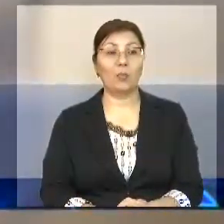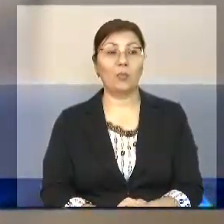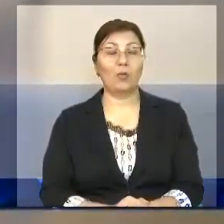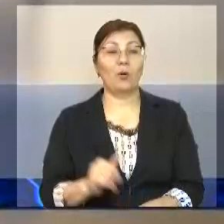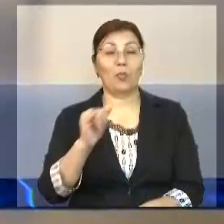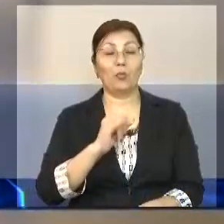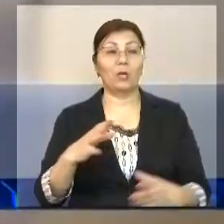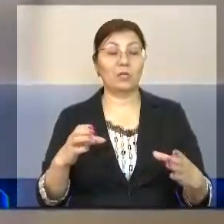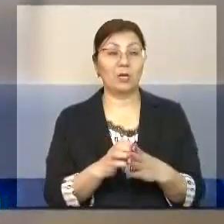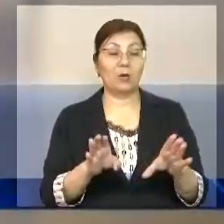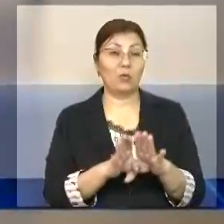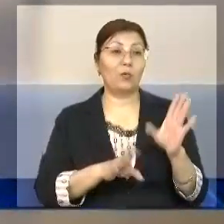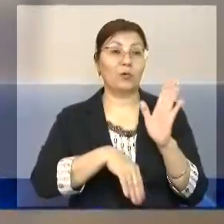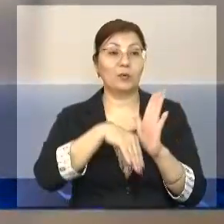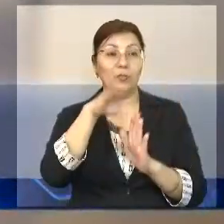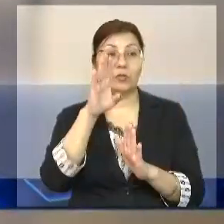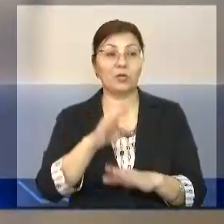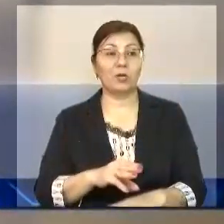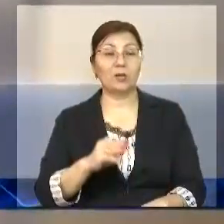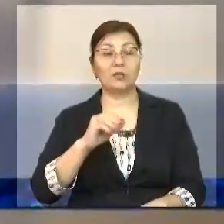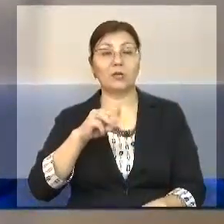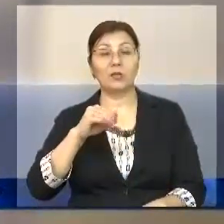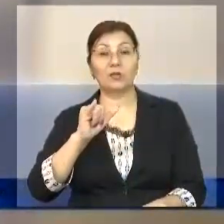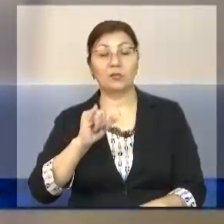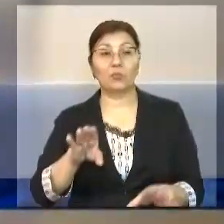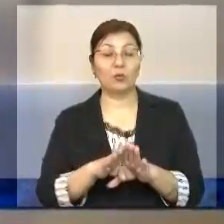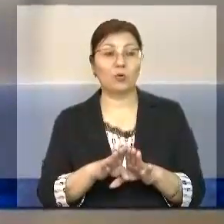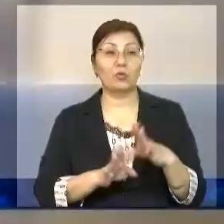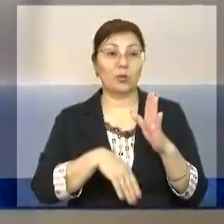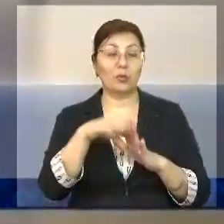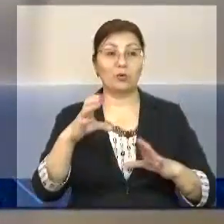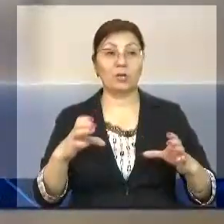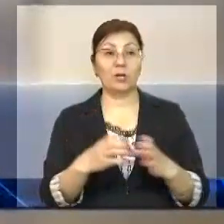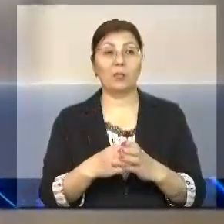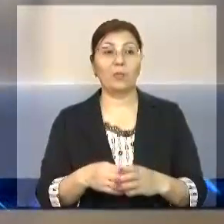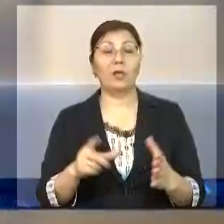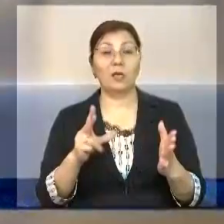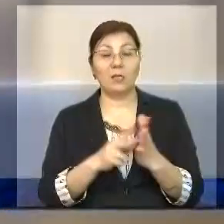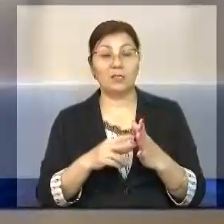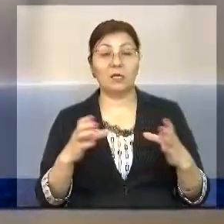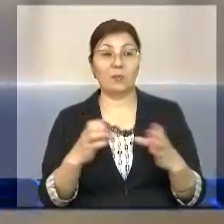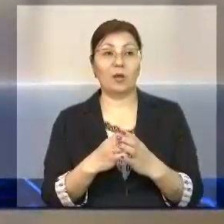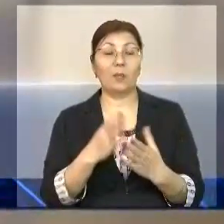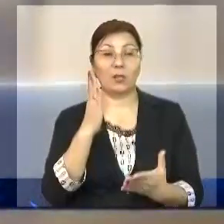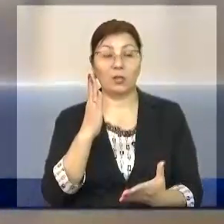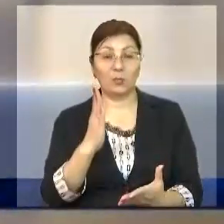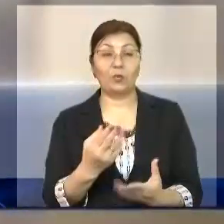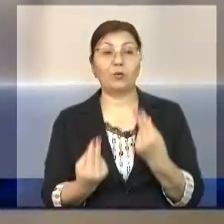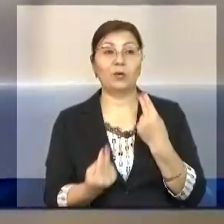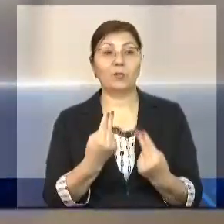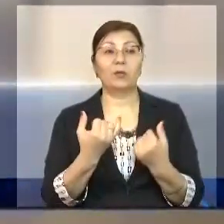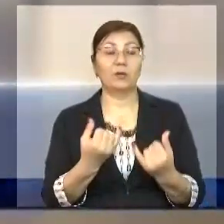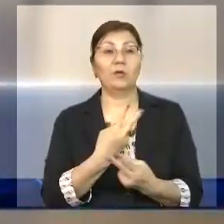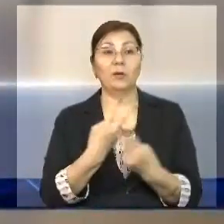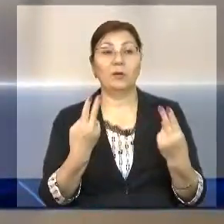Уральская команда тсу Хорошо команд Бут биться оче ро сечас сегодня показывают